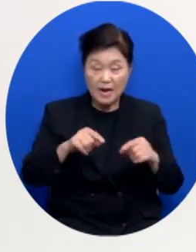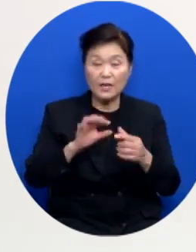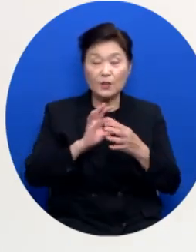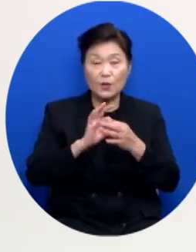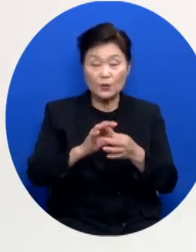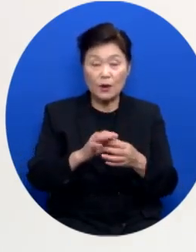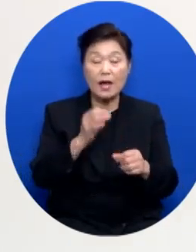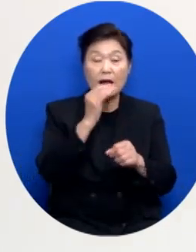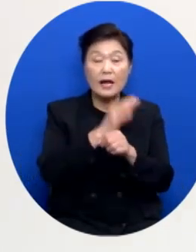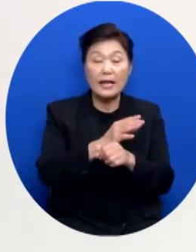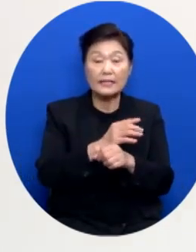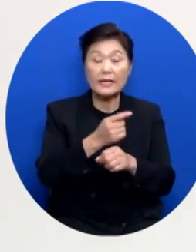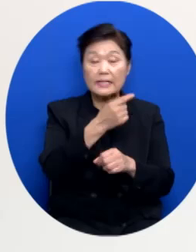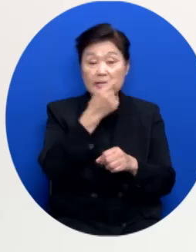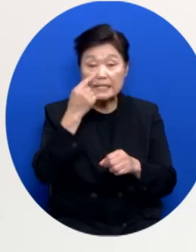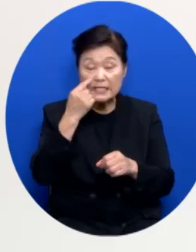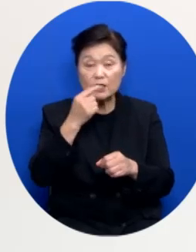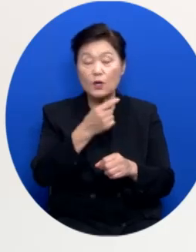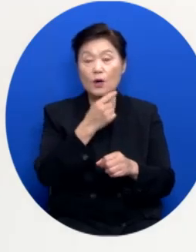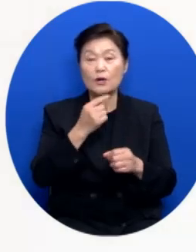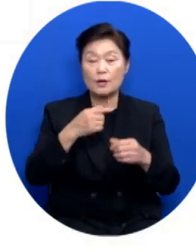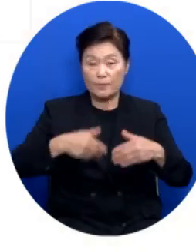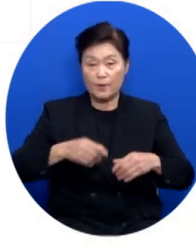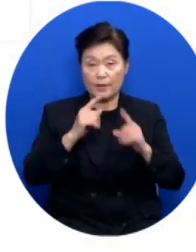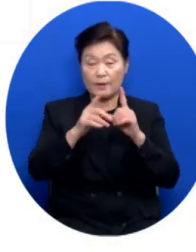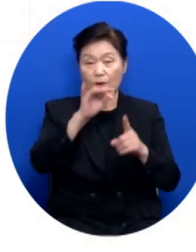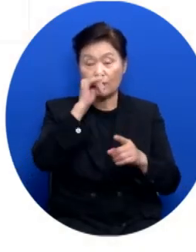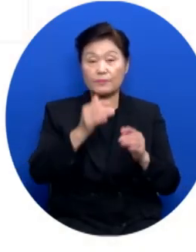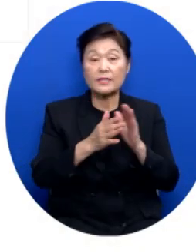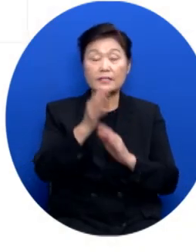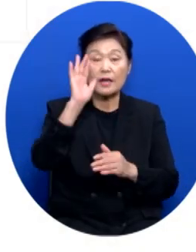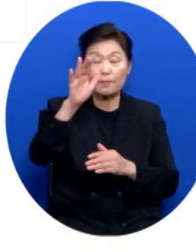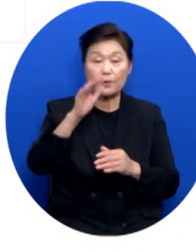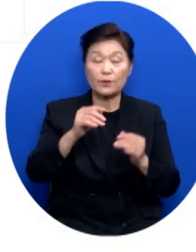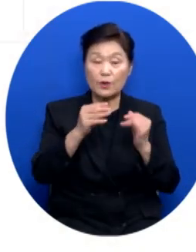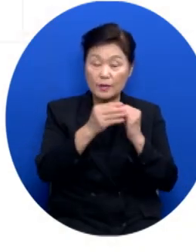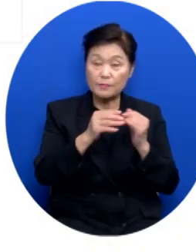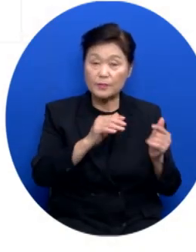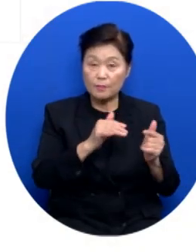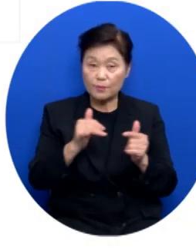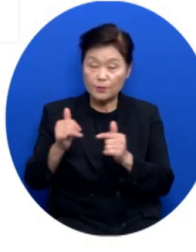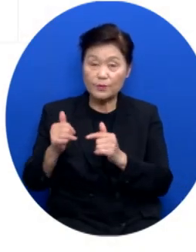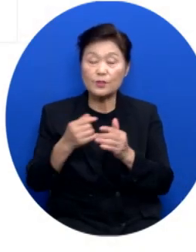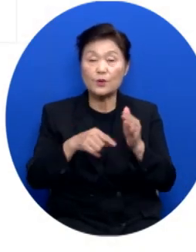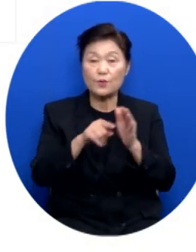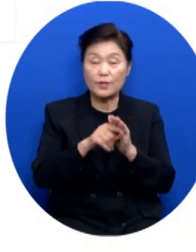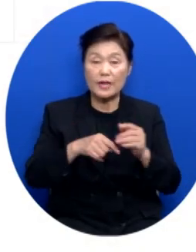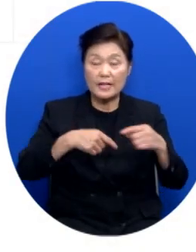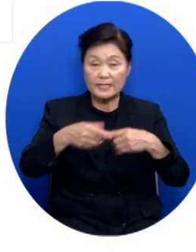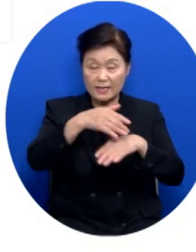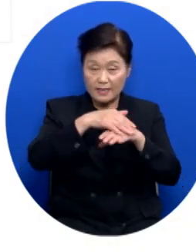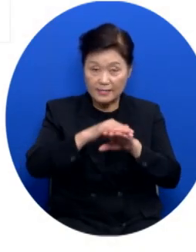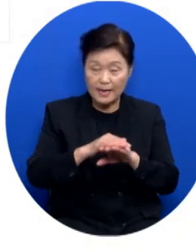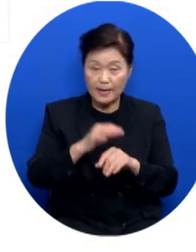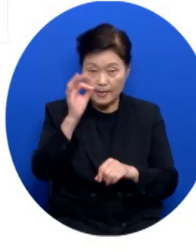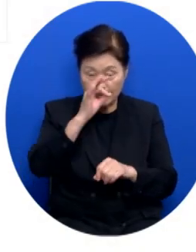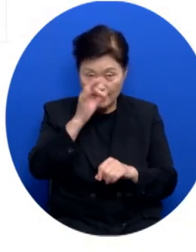인증 등을 시행한다고 밝혔습니다. 시는 앞으로도 임산부를 위한 정책을 지속 발굴